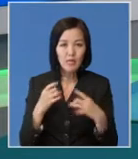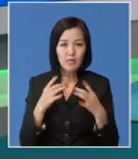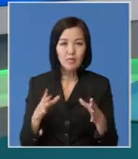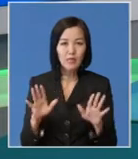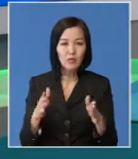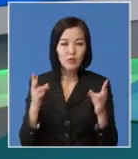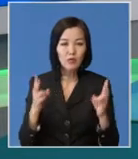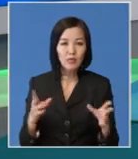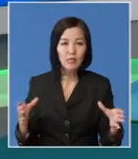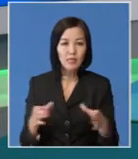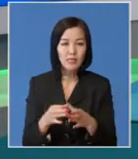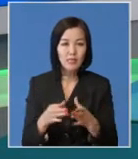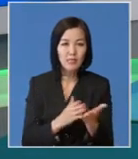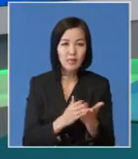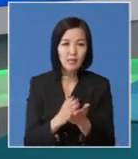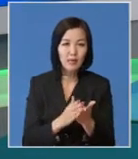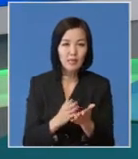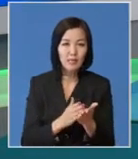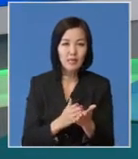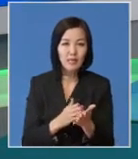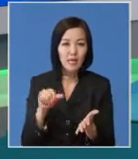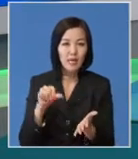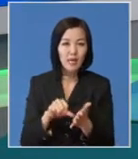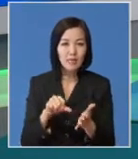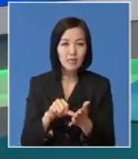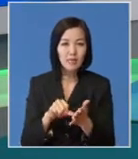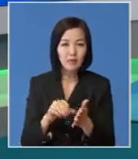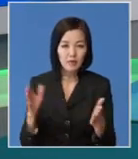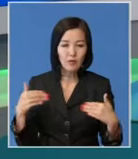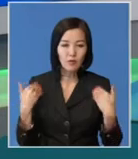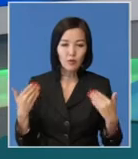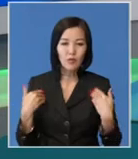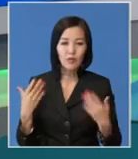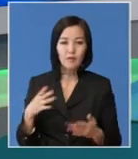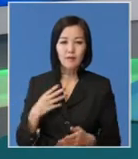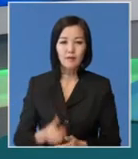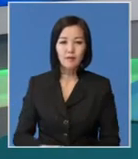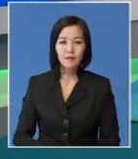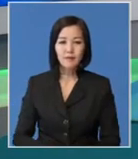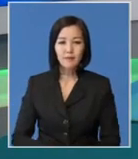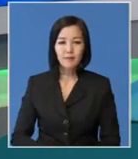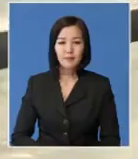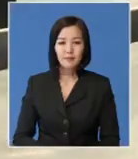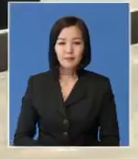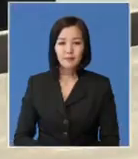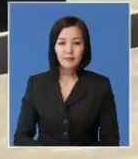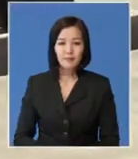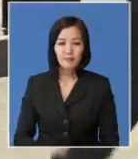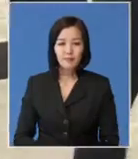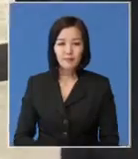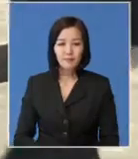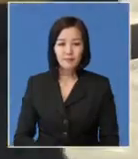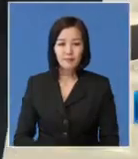шараға төтенше жағдайлар саласында еңбек еткен ардагерлер де қатысып, ізбасарларына ізгі тілектерін білдірді.